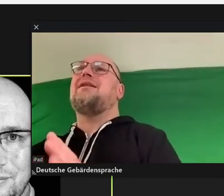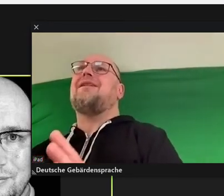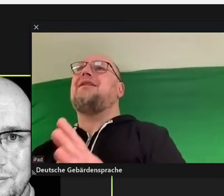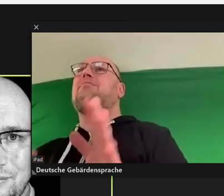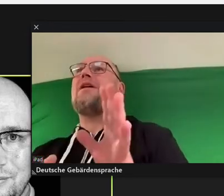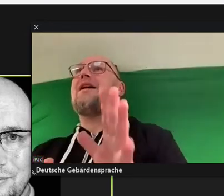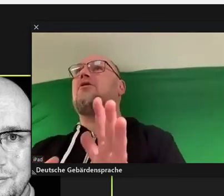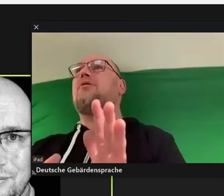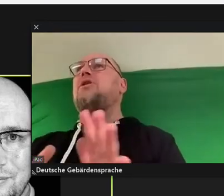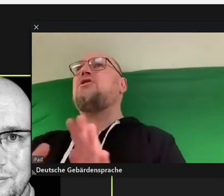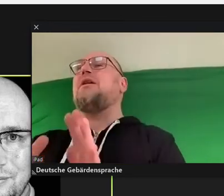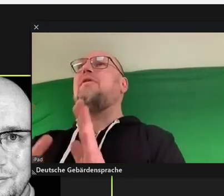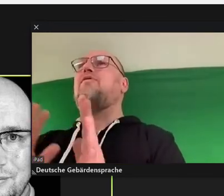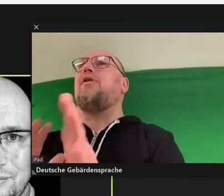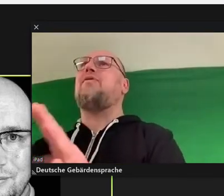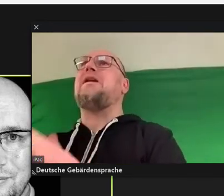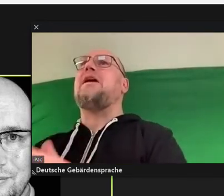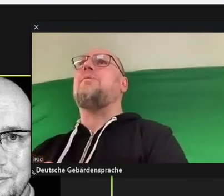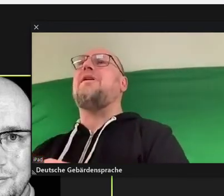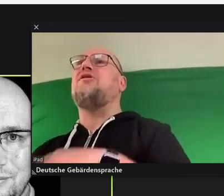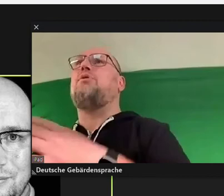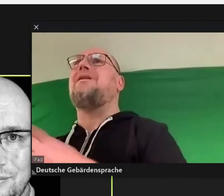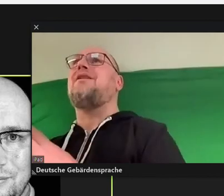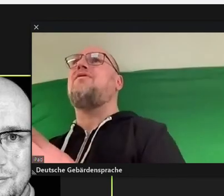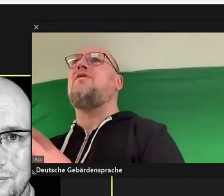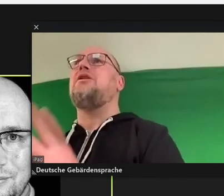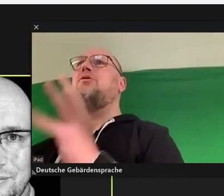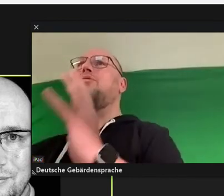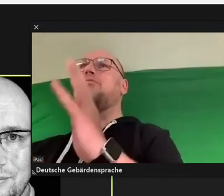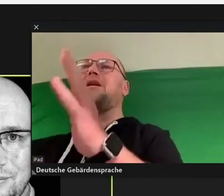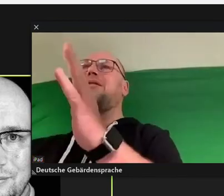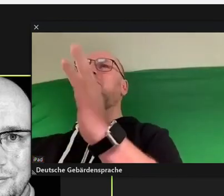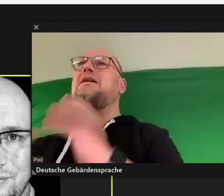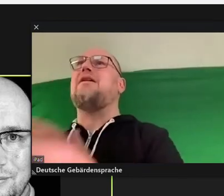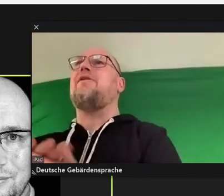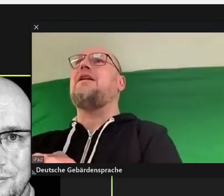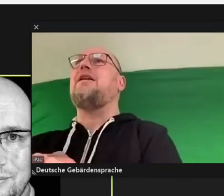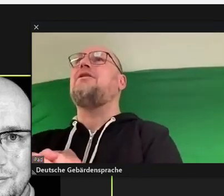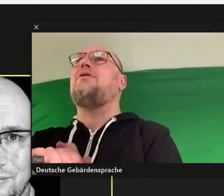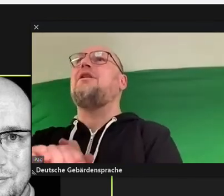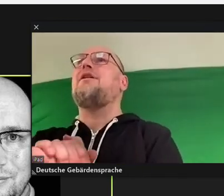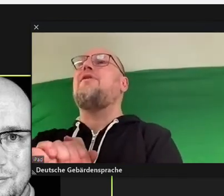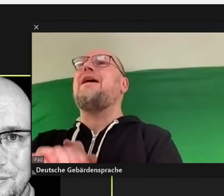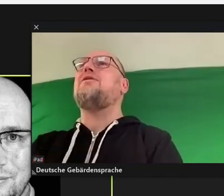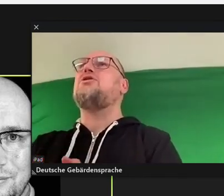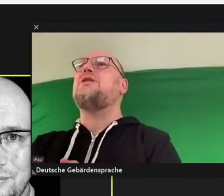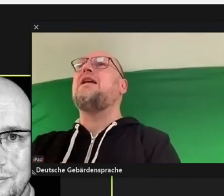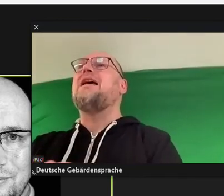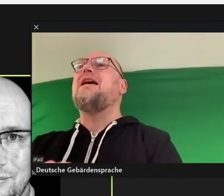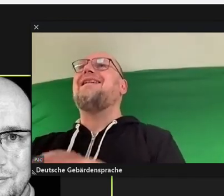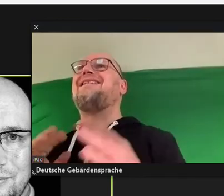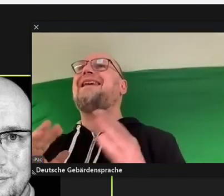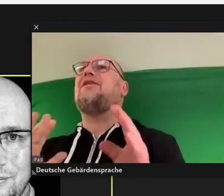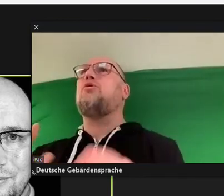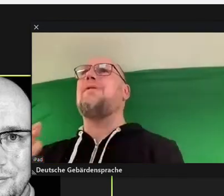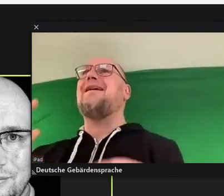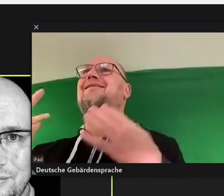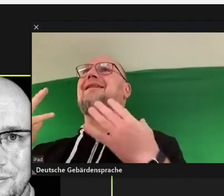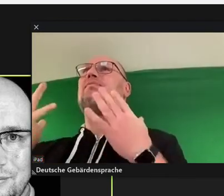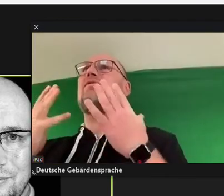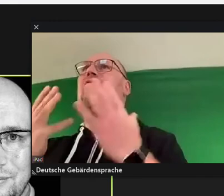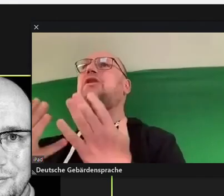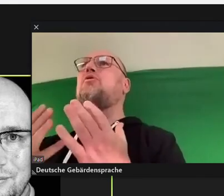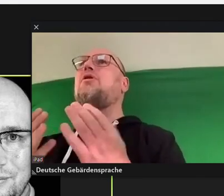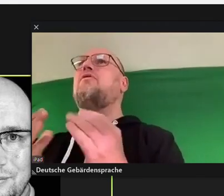dass die Gebärdendolmetscher, die hatten wir vorher vielleicht über ein Spotlight-Video neben die Referentin oder den Referenten gestellt, dass die jetzt über der